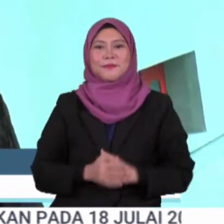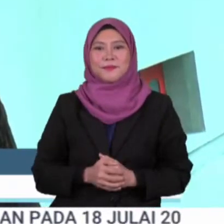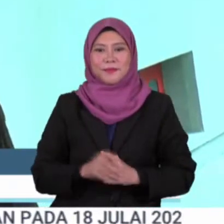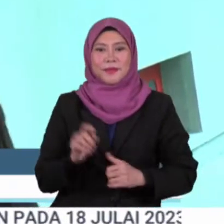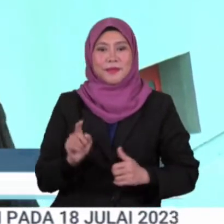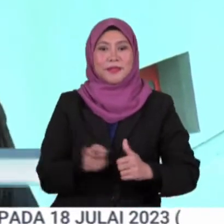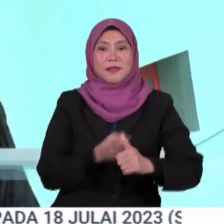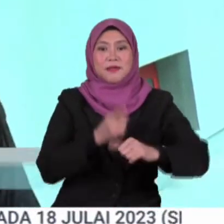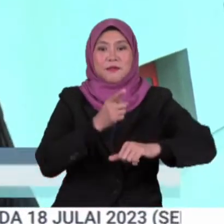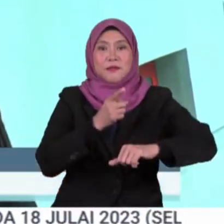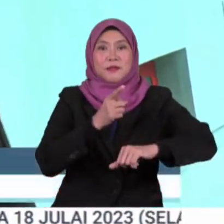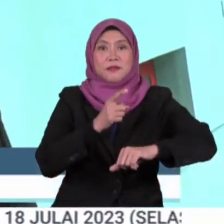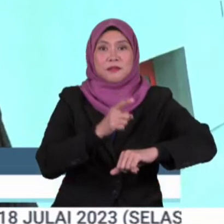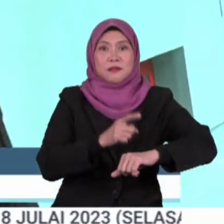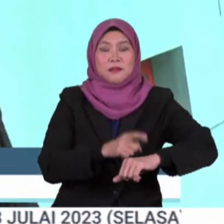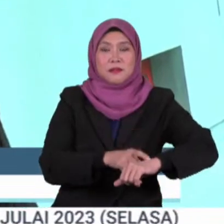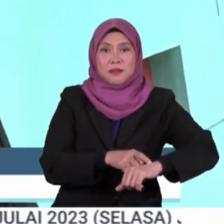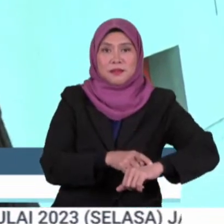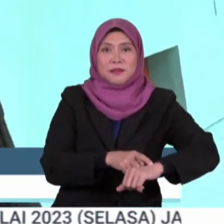adalah